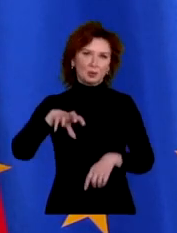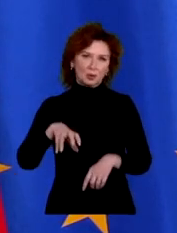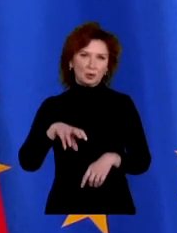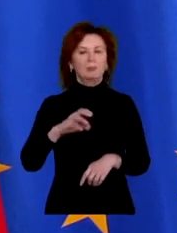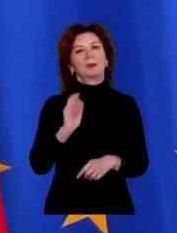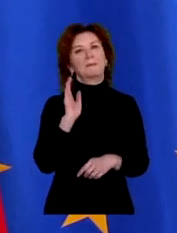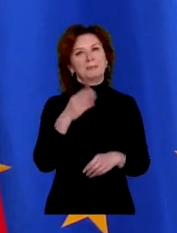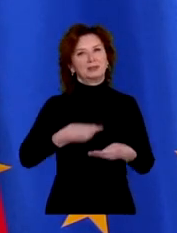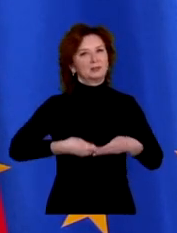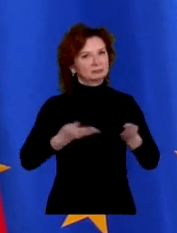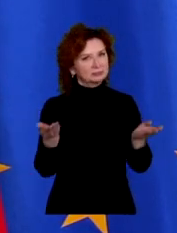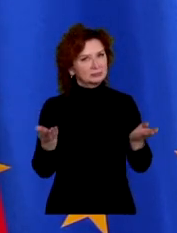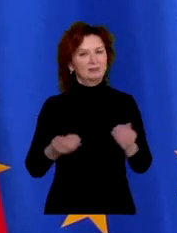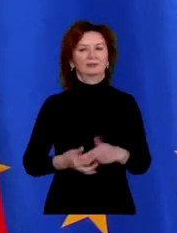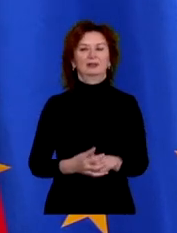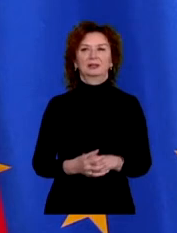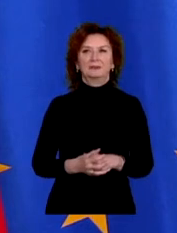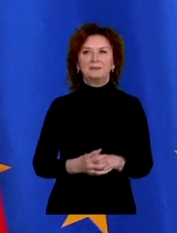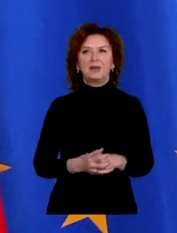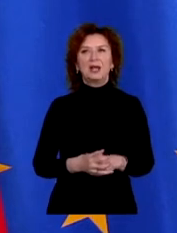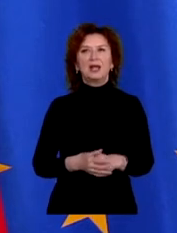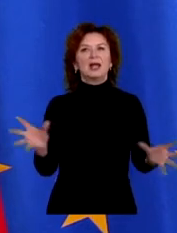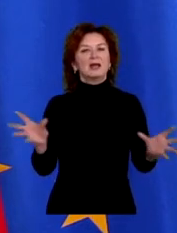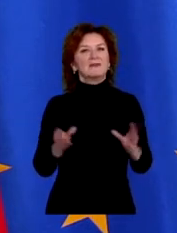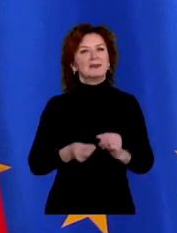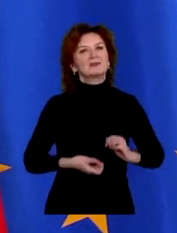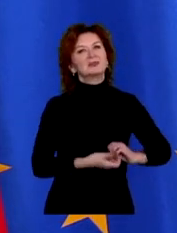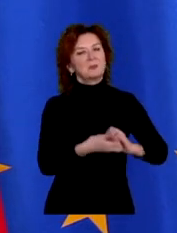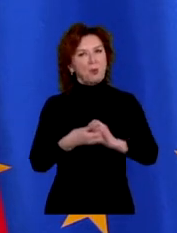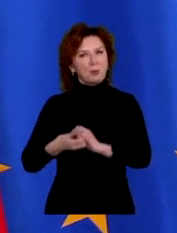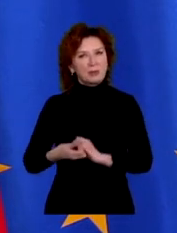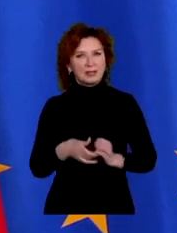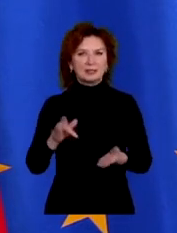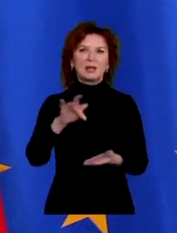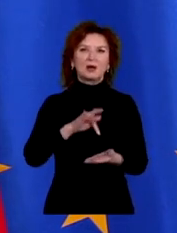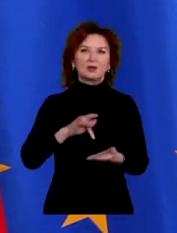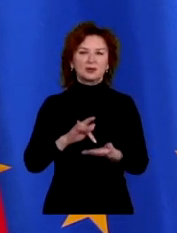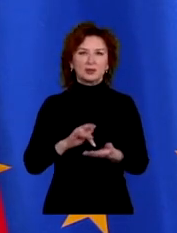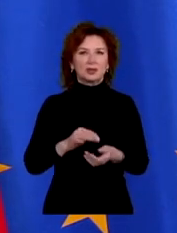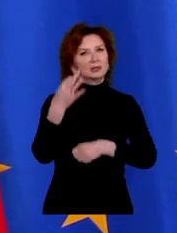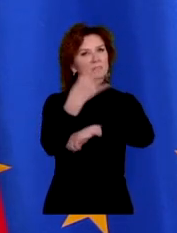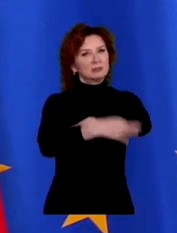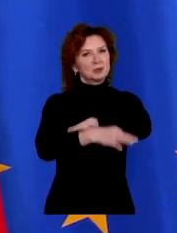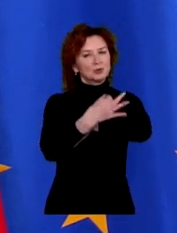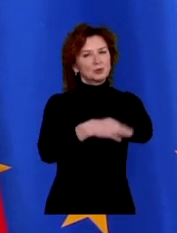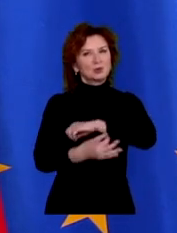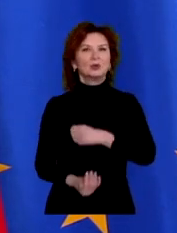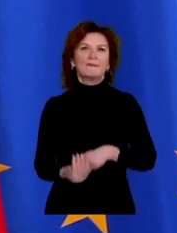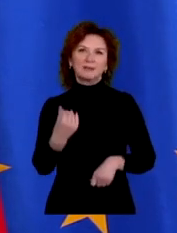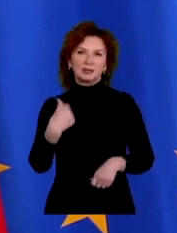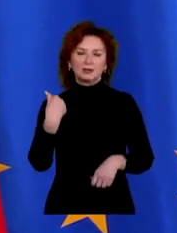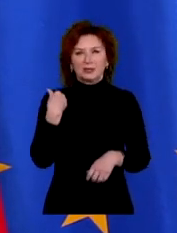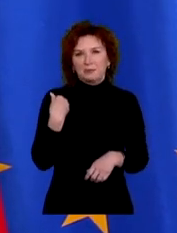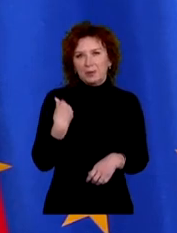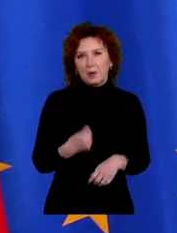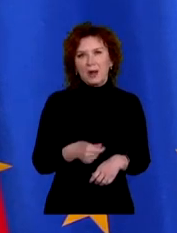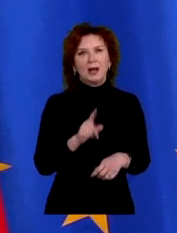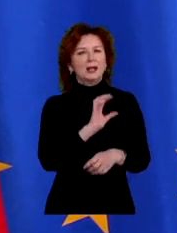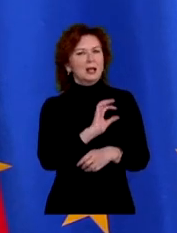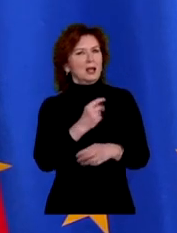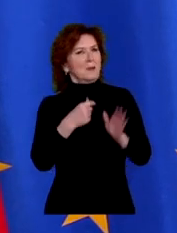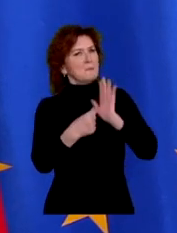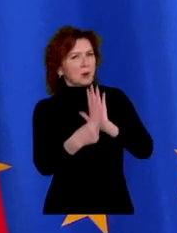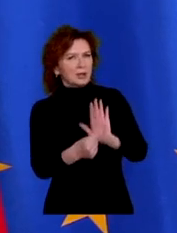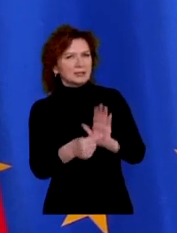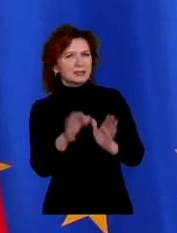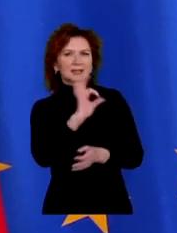Ośrodkiem Studiów Wschodnich została wydana specjalnie dedykowana mapa pokazująca strategiczne połączenia